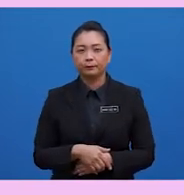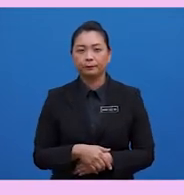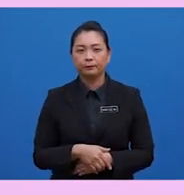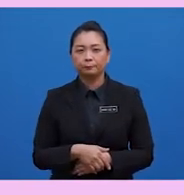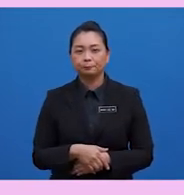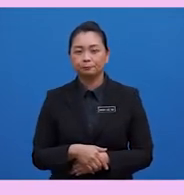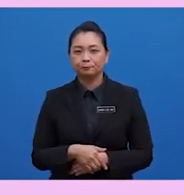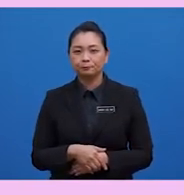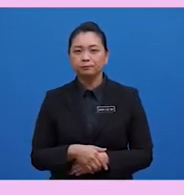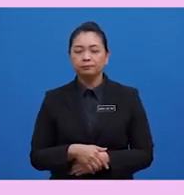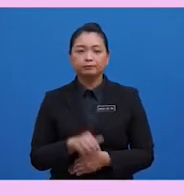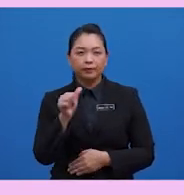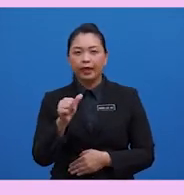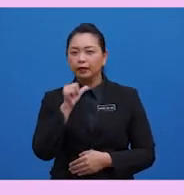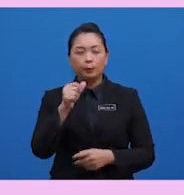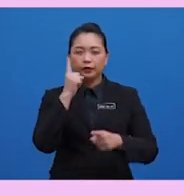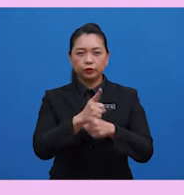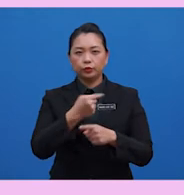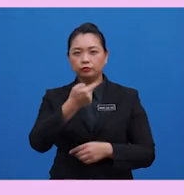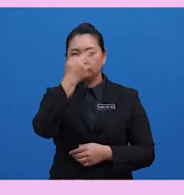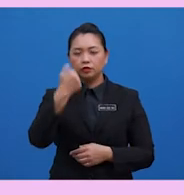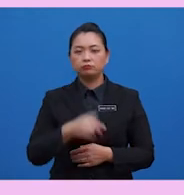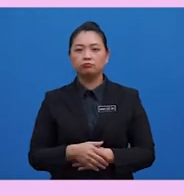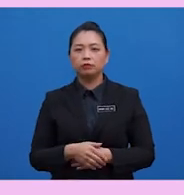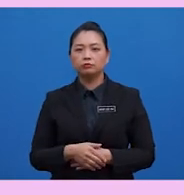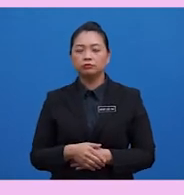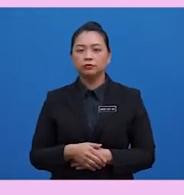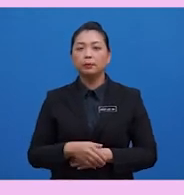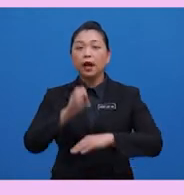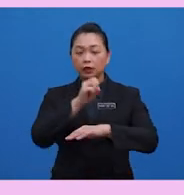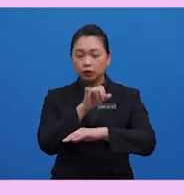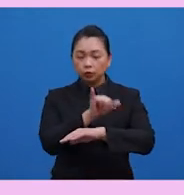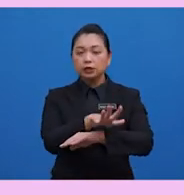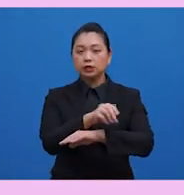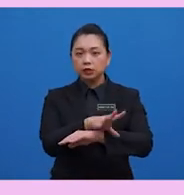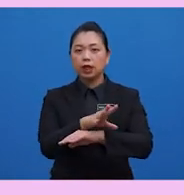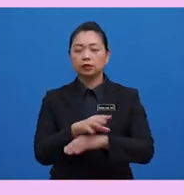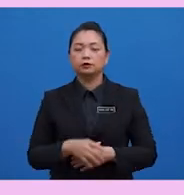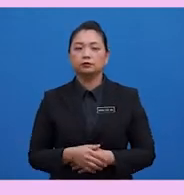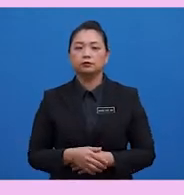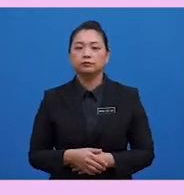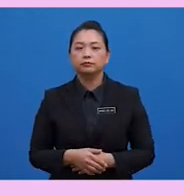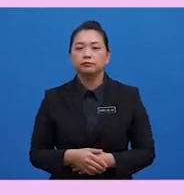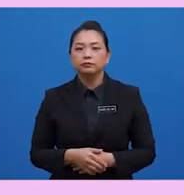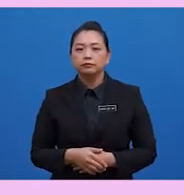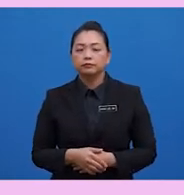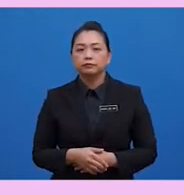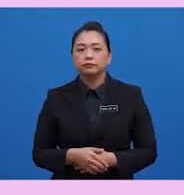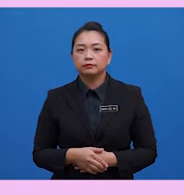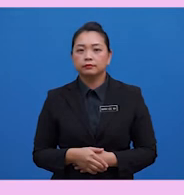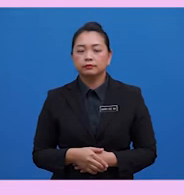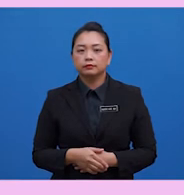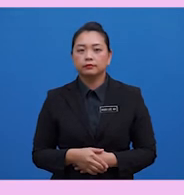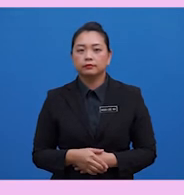ekosistem. Jawapan A tidak tepat kerana pernyataan tersebut adalah kesan terhadap sistem atmosfera. B